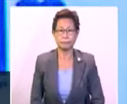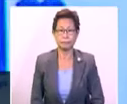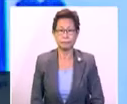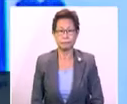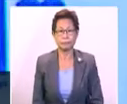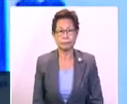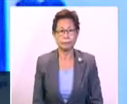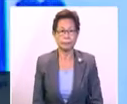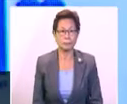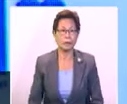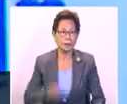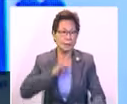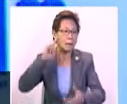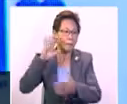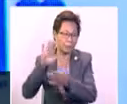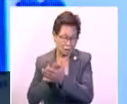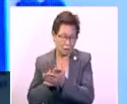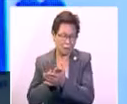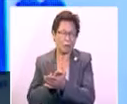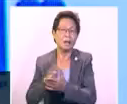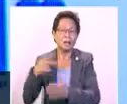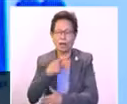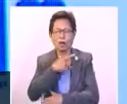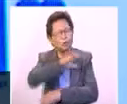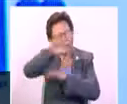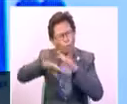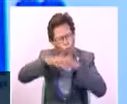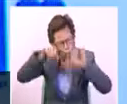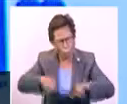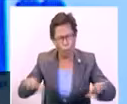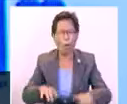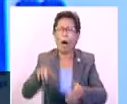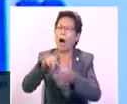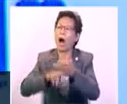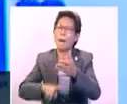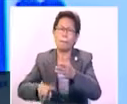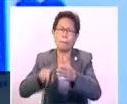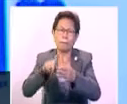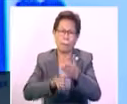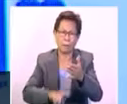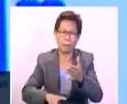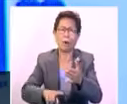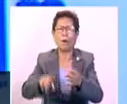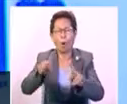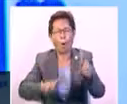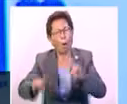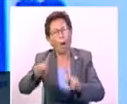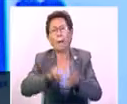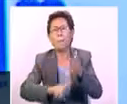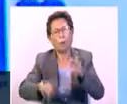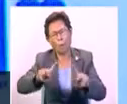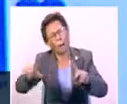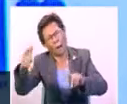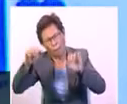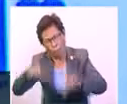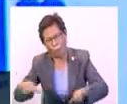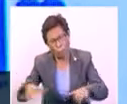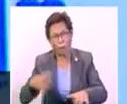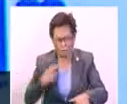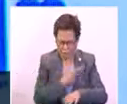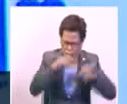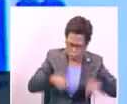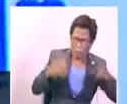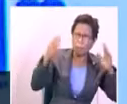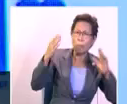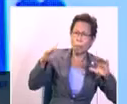Saya percaya kita semua boleh buat. Apa juga yang dibuat oleh orang lain, kita boleh buat. Soalnya kita